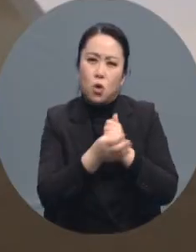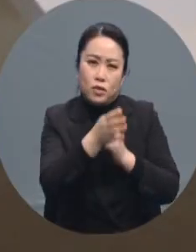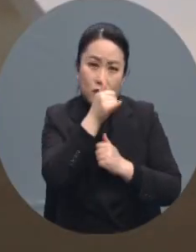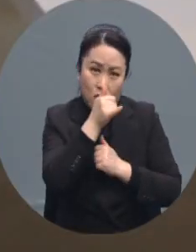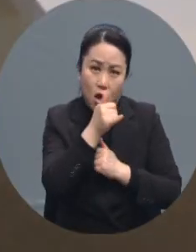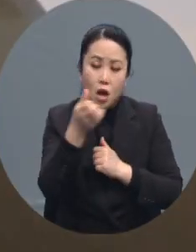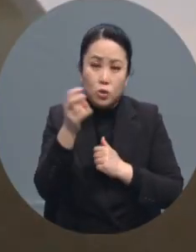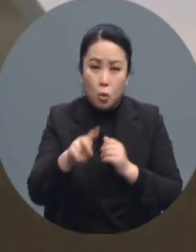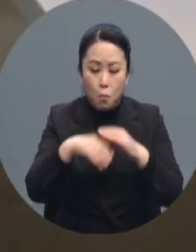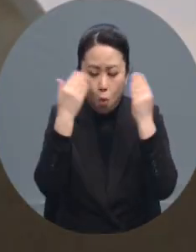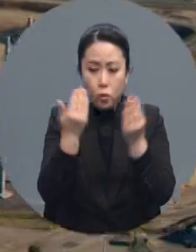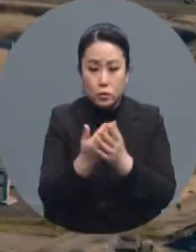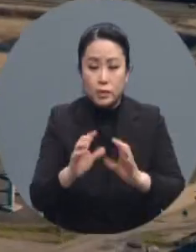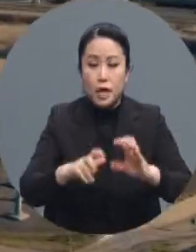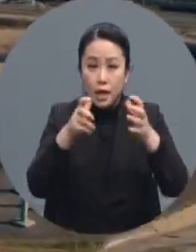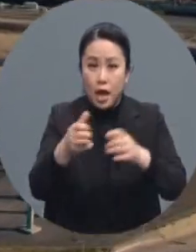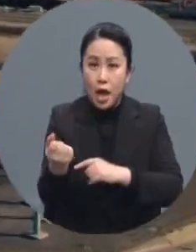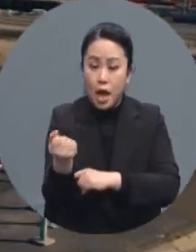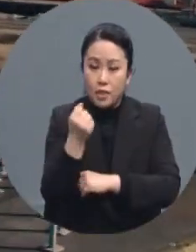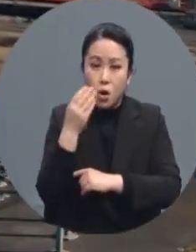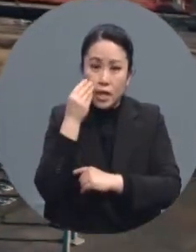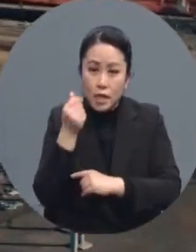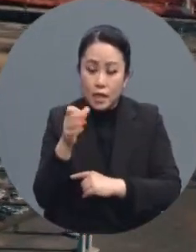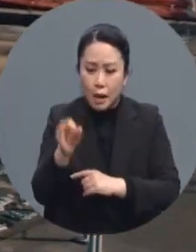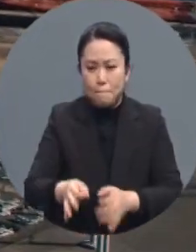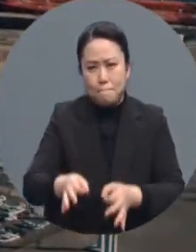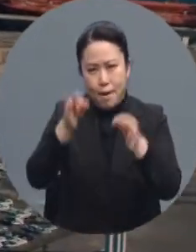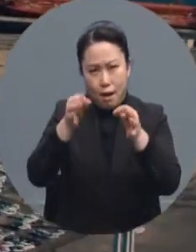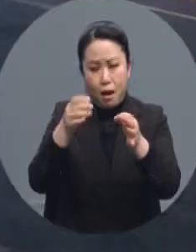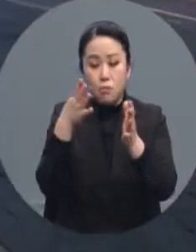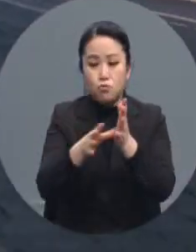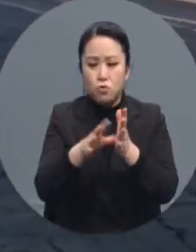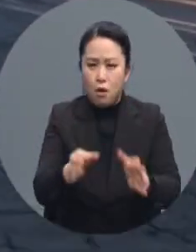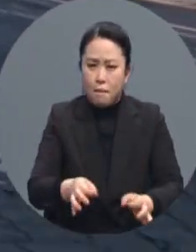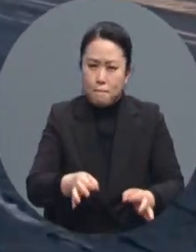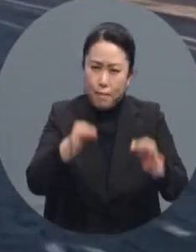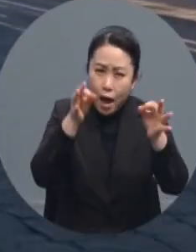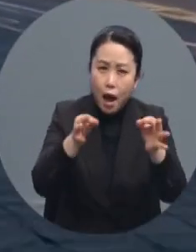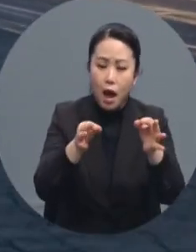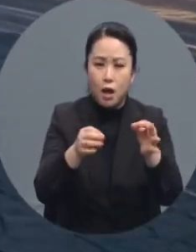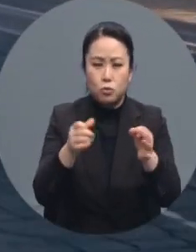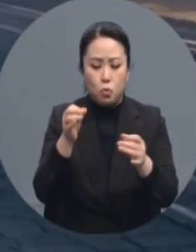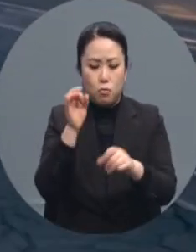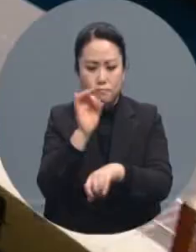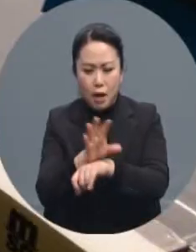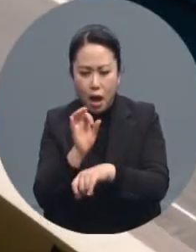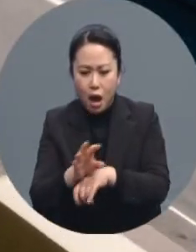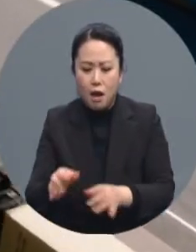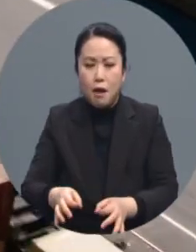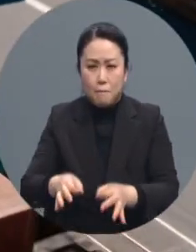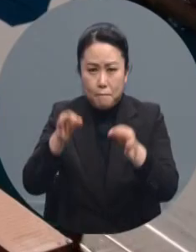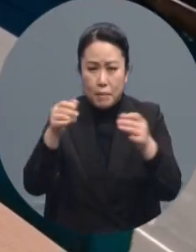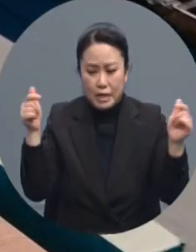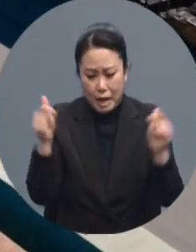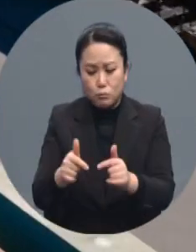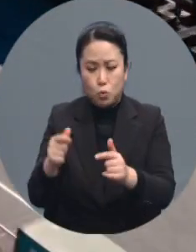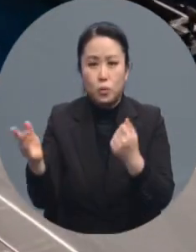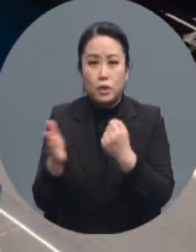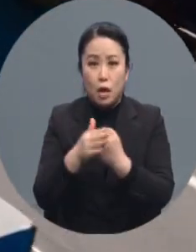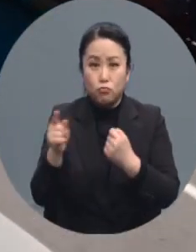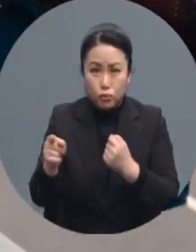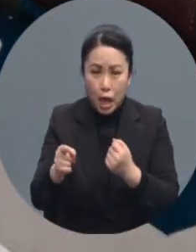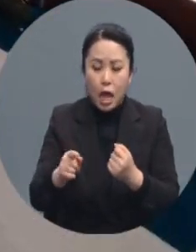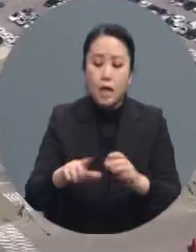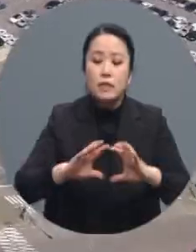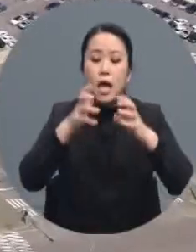폭등하고 물가가 오르면서 소비자들의 가처분 소득은 줄고 소비 감소가 이어져 세계적으로 물동량이 줄었습니다